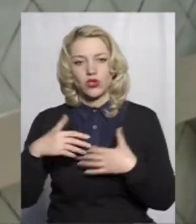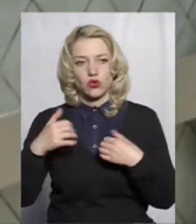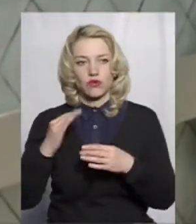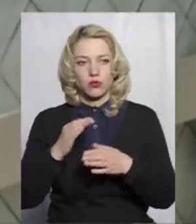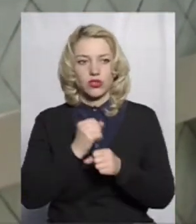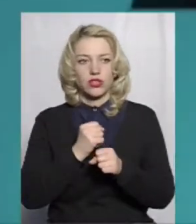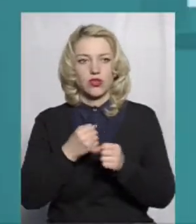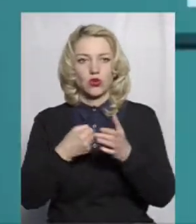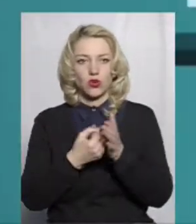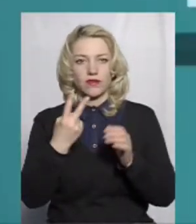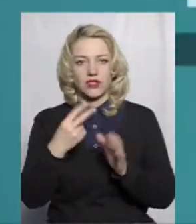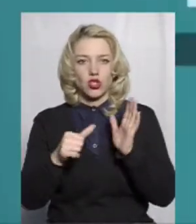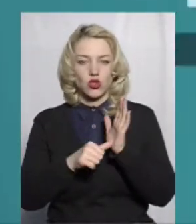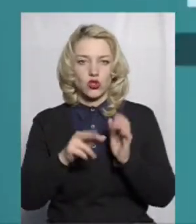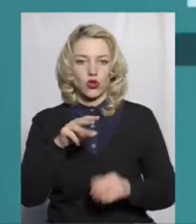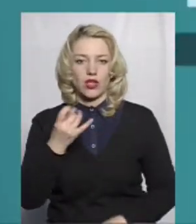до 26 травня.